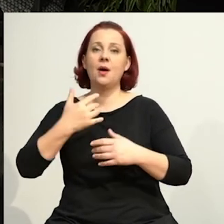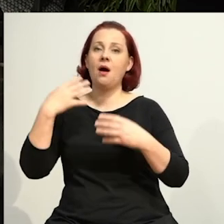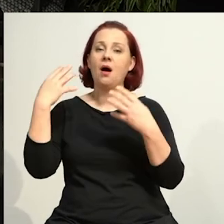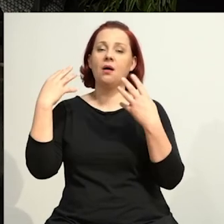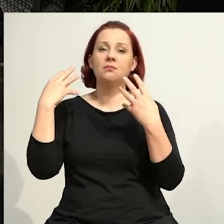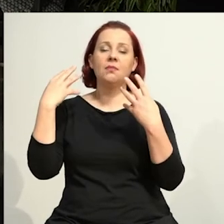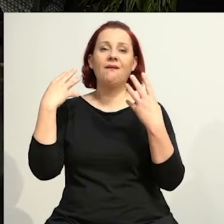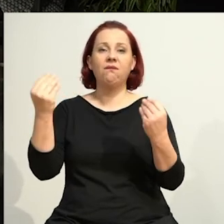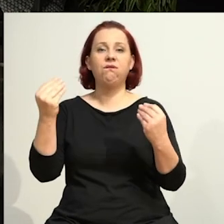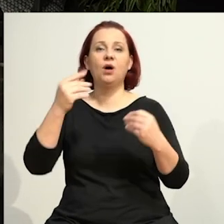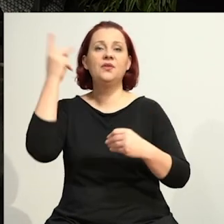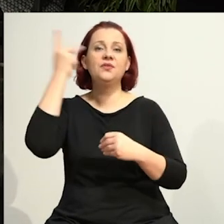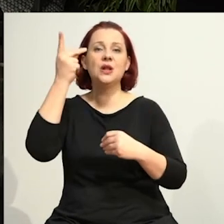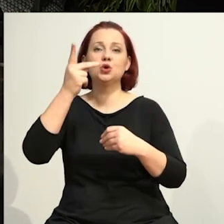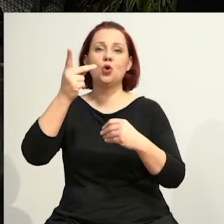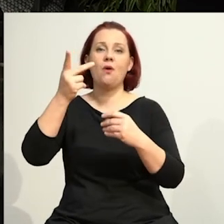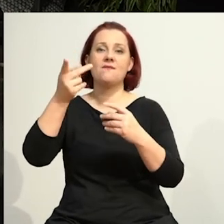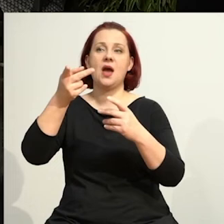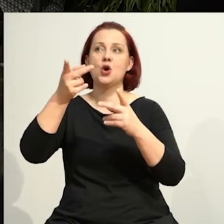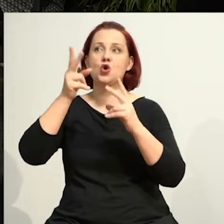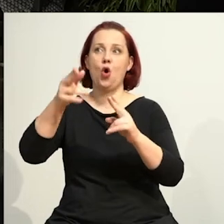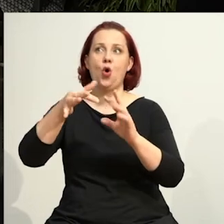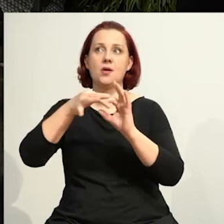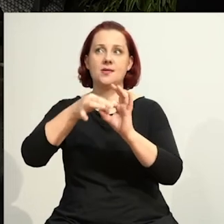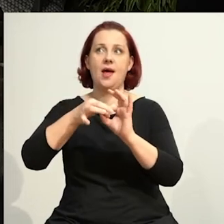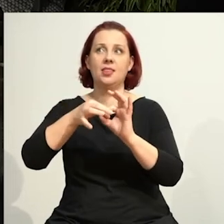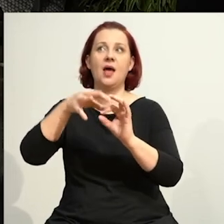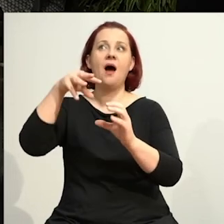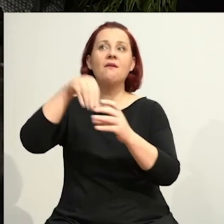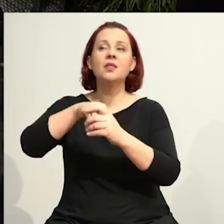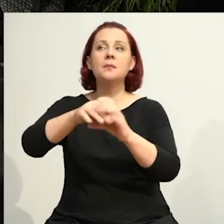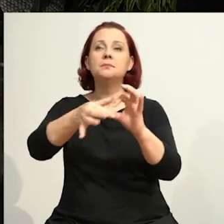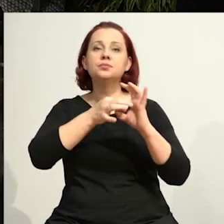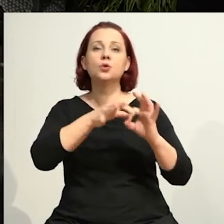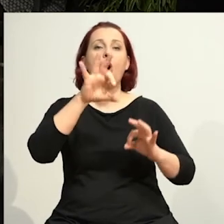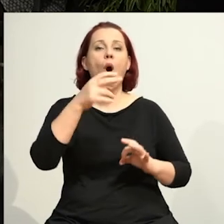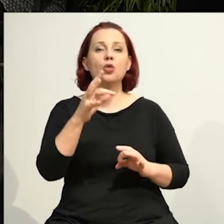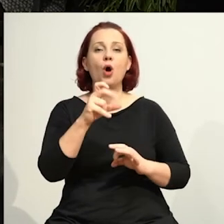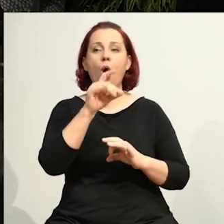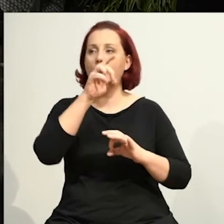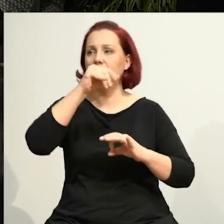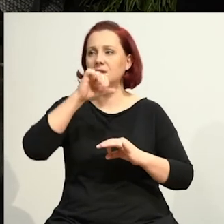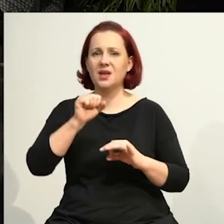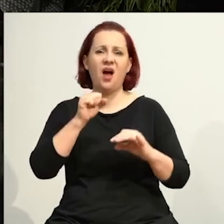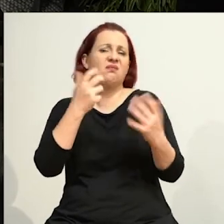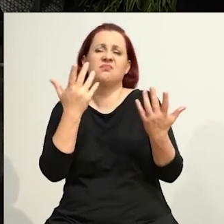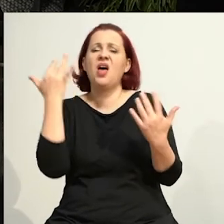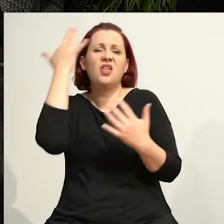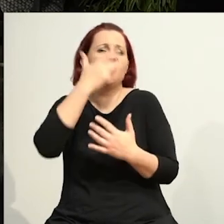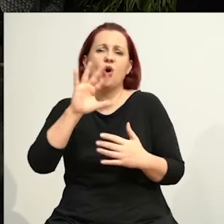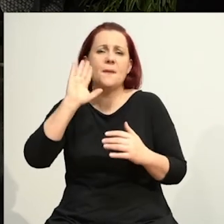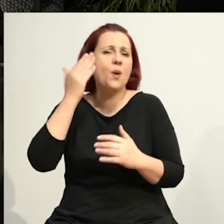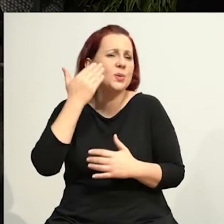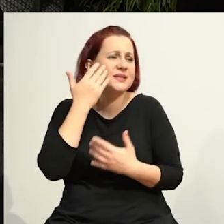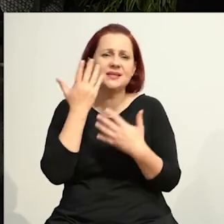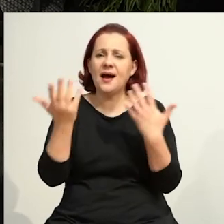filozofii sensu stricte, które traktuje o ontologii, prawda, teorii poznania i tak dalej. Nie mam